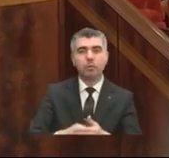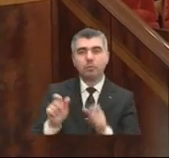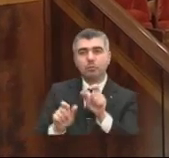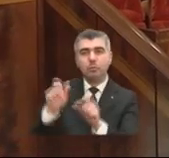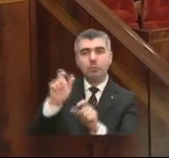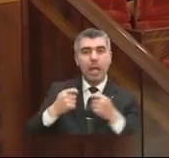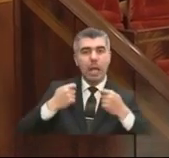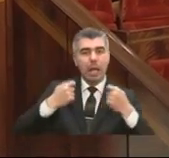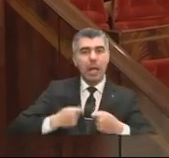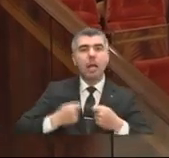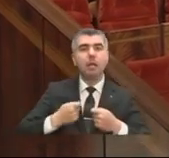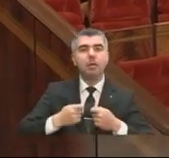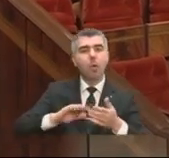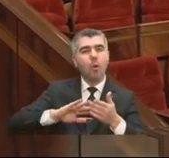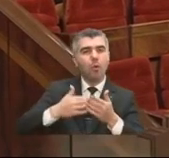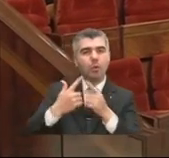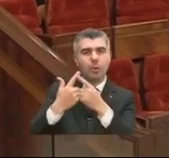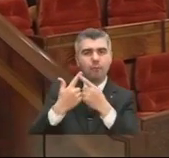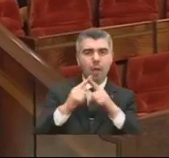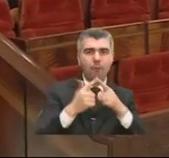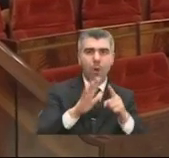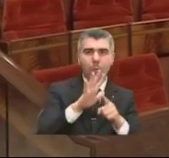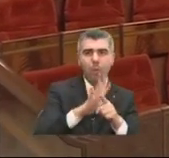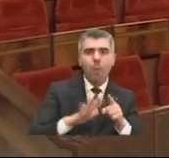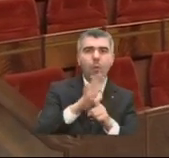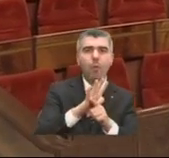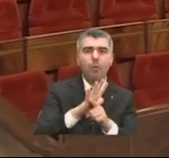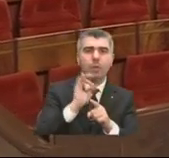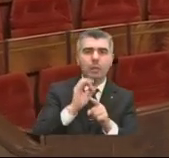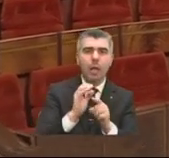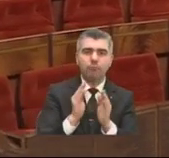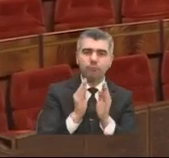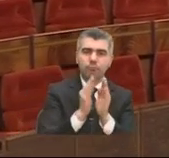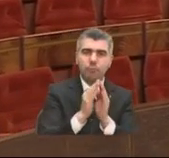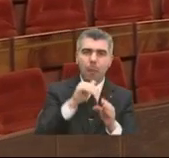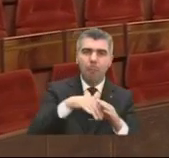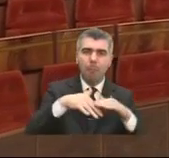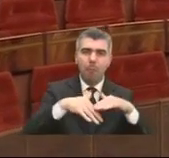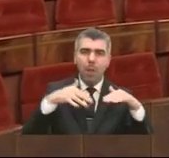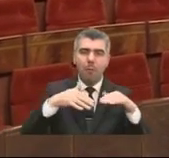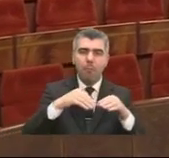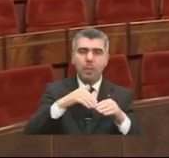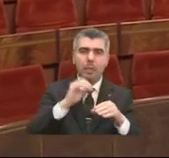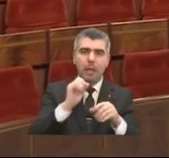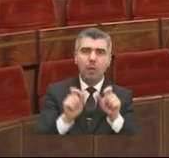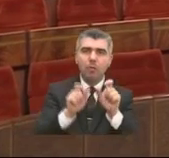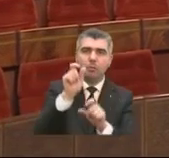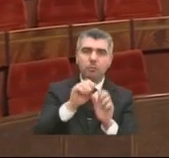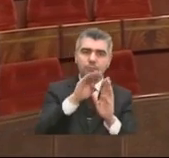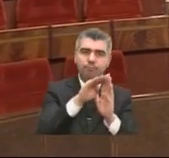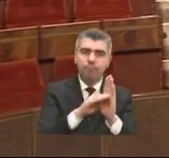رؤساء وممثلو مختلف الفرق والمجموعات البرلمانية والنواب غير